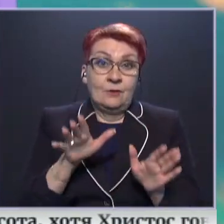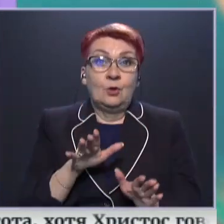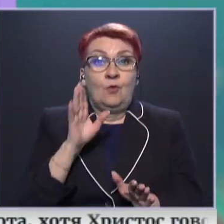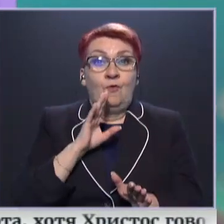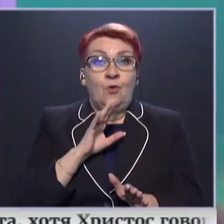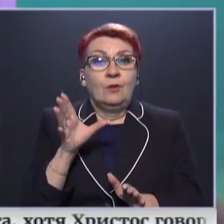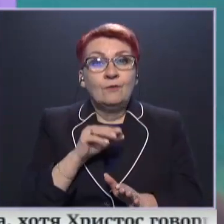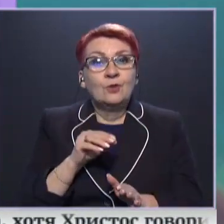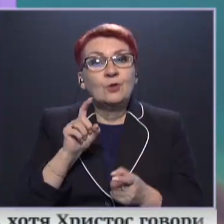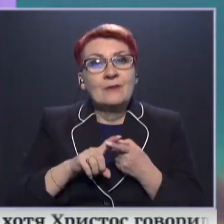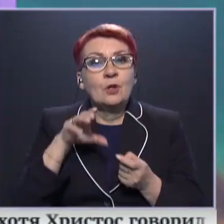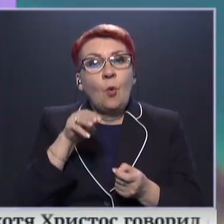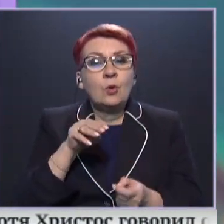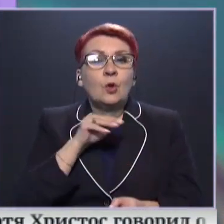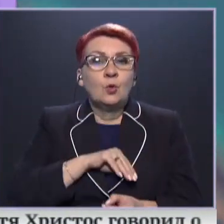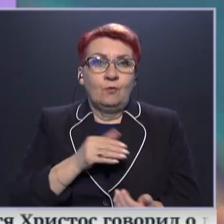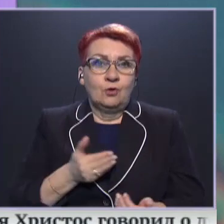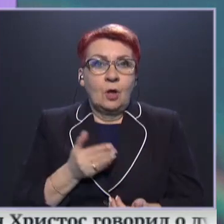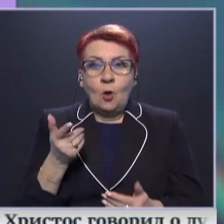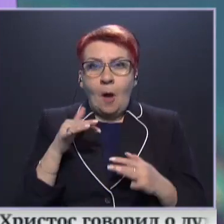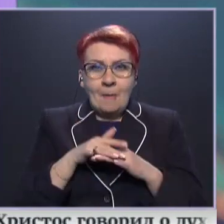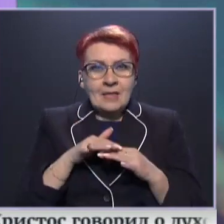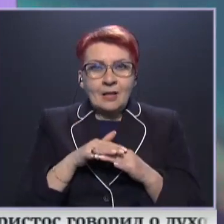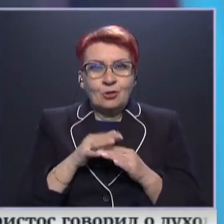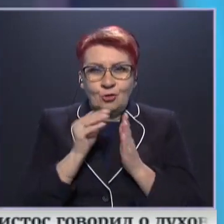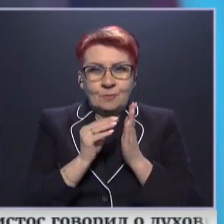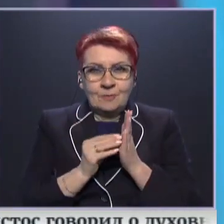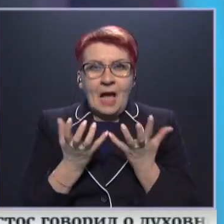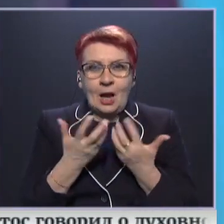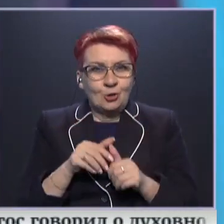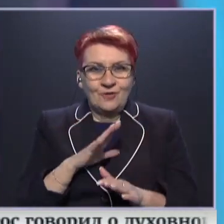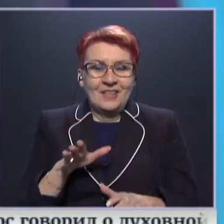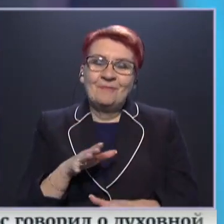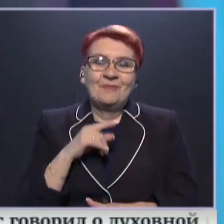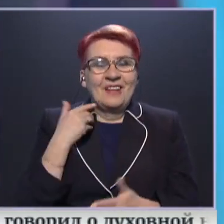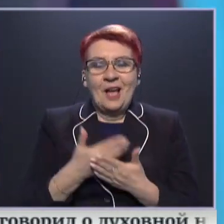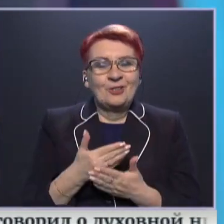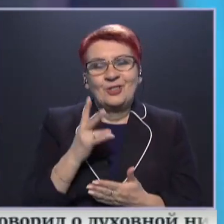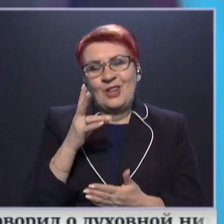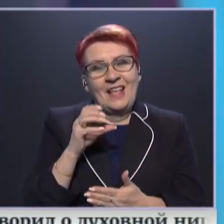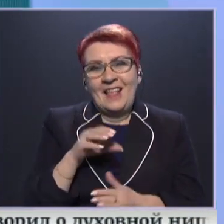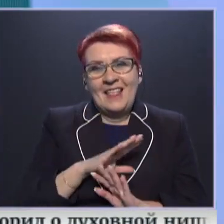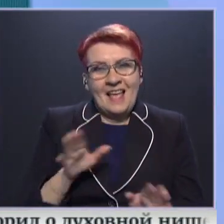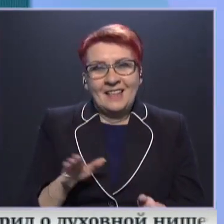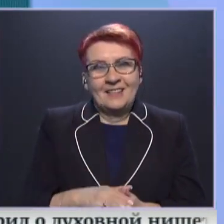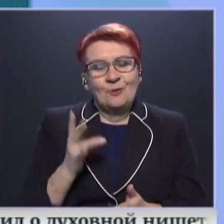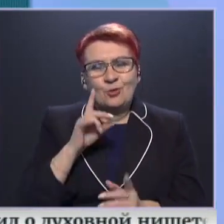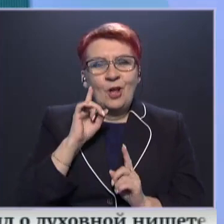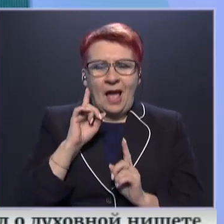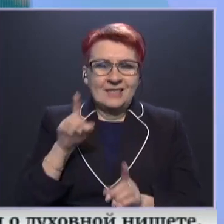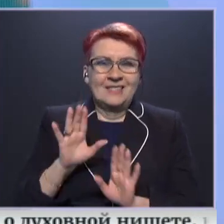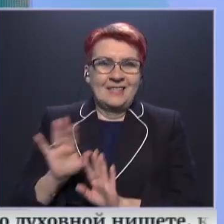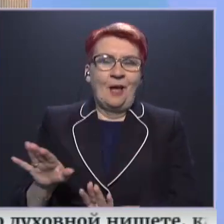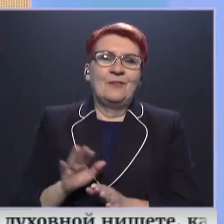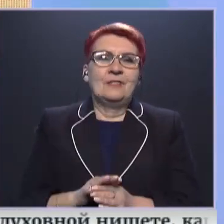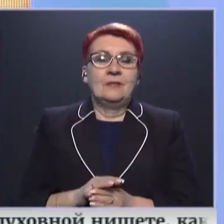все зависит от духовной жизни. Но математических расчетов не было? Мне кажется, нет. Это нужно, так сказать, оставить уже математический расчет. Просто